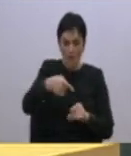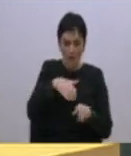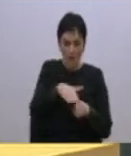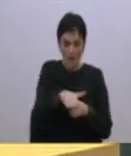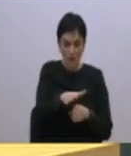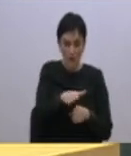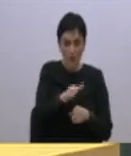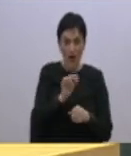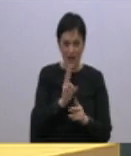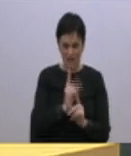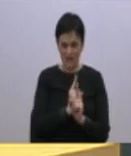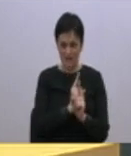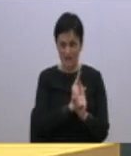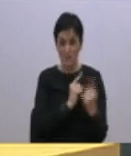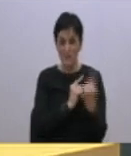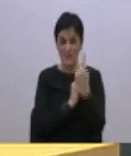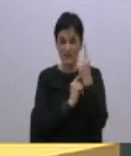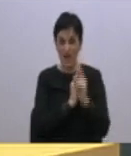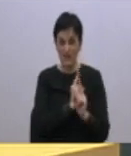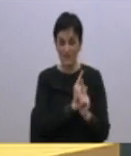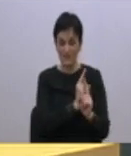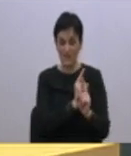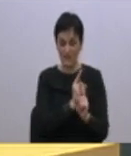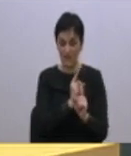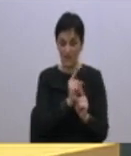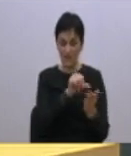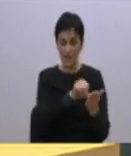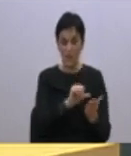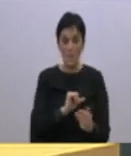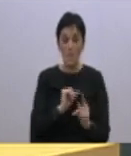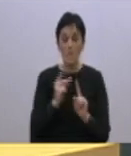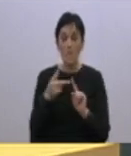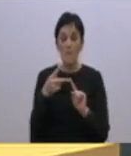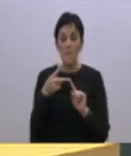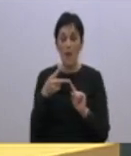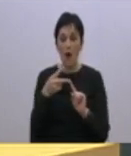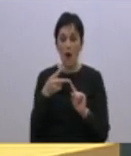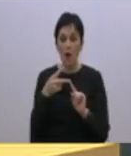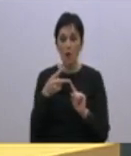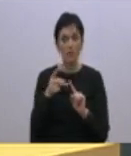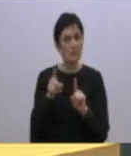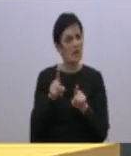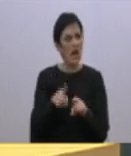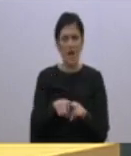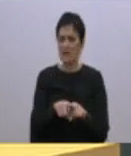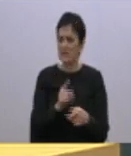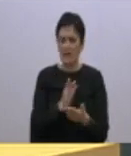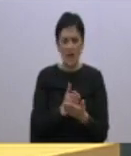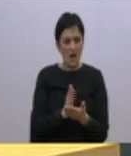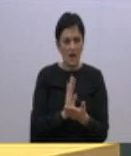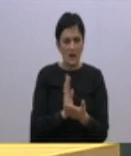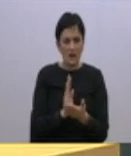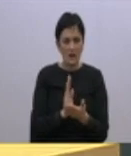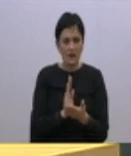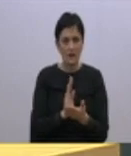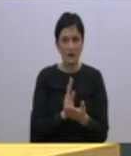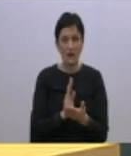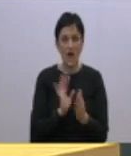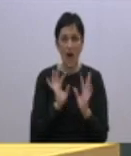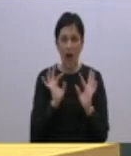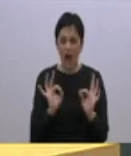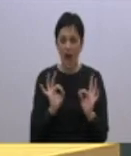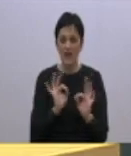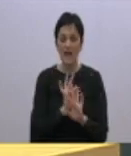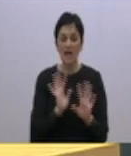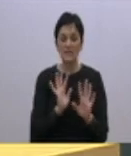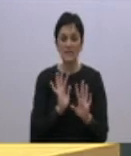ვიცე პირველი ვიცე მეორე არ არის ეს ასე და ეს არის არასწორად